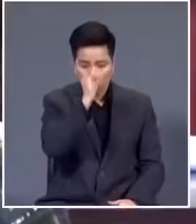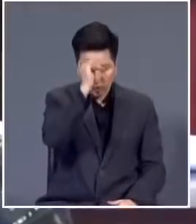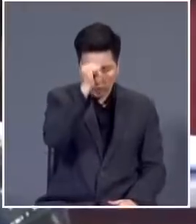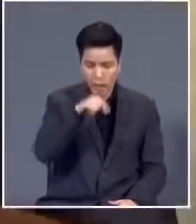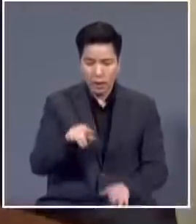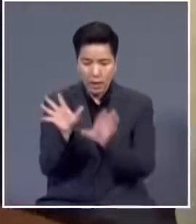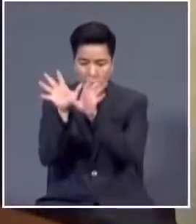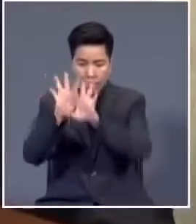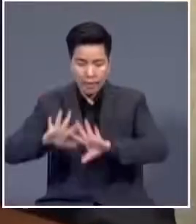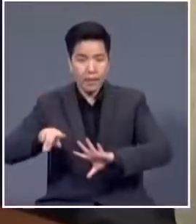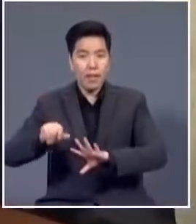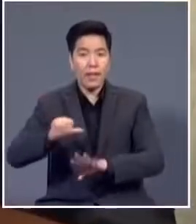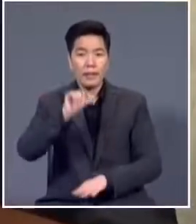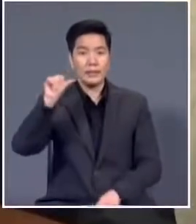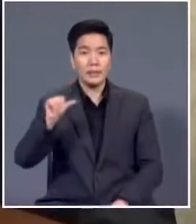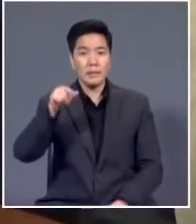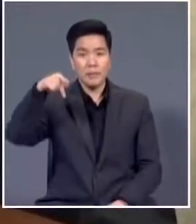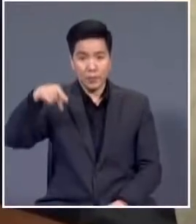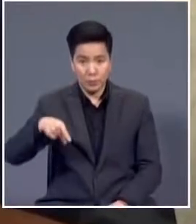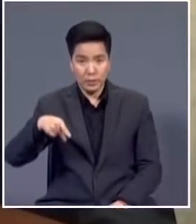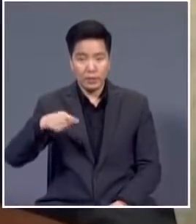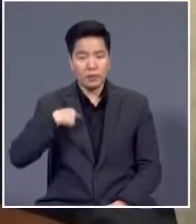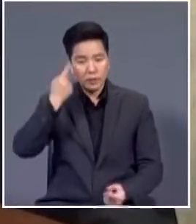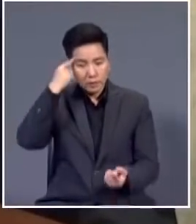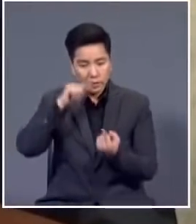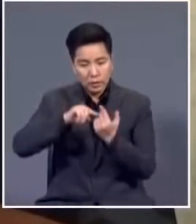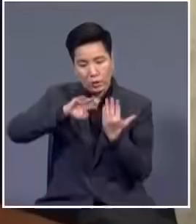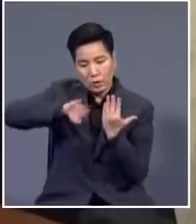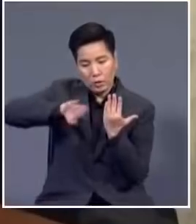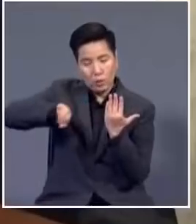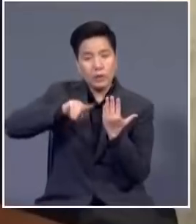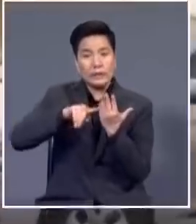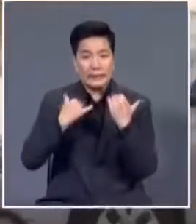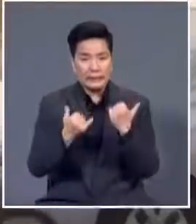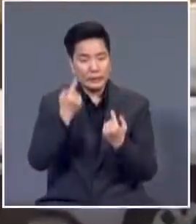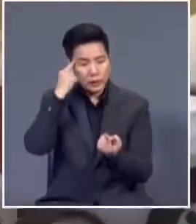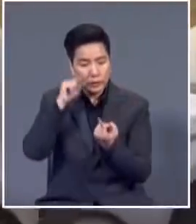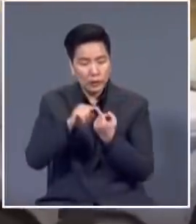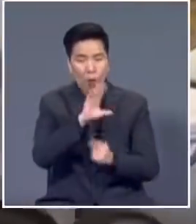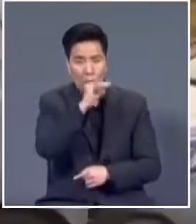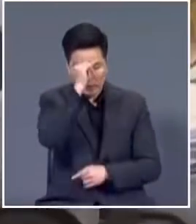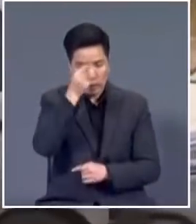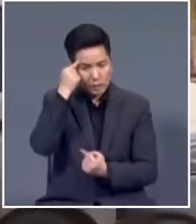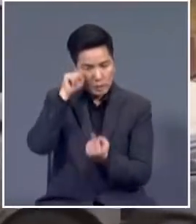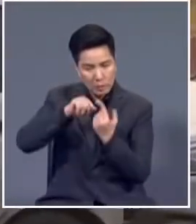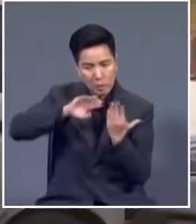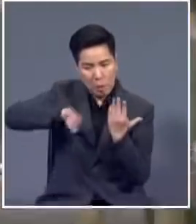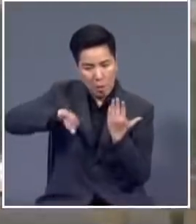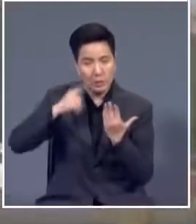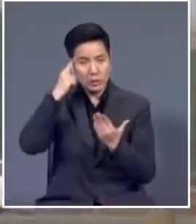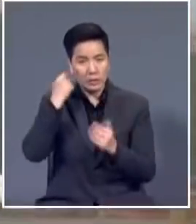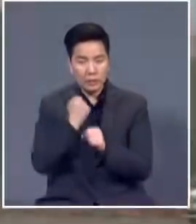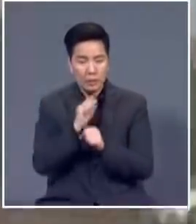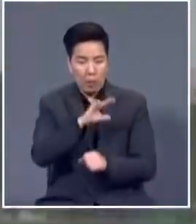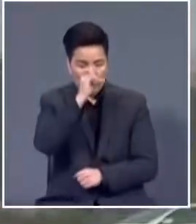แปซิฟิกตามแนวนโยบายมุ่งตะวันออกหรือแอคอีสต์นะครับของนายกรัฐมนตรีอินเดียที่จะเพิ่มบทบาทของ